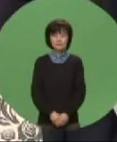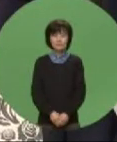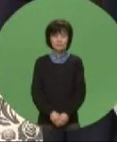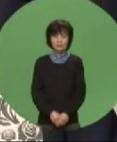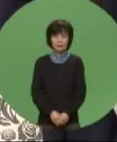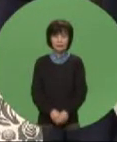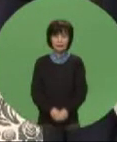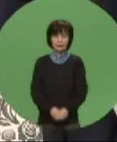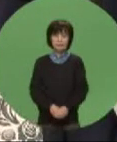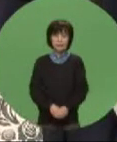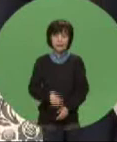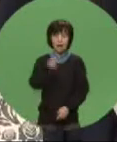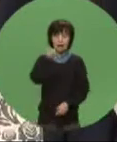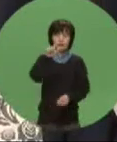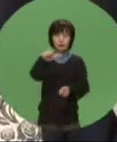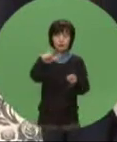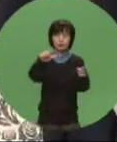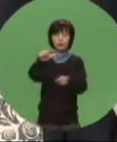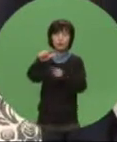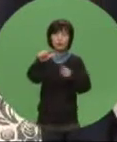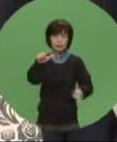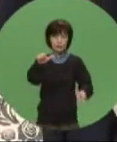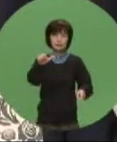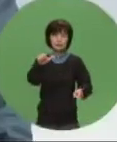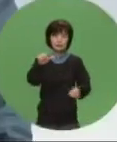15人の市民が参加しました。